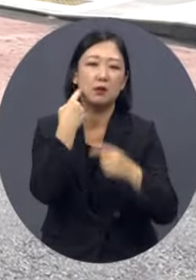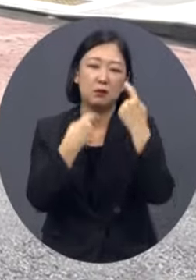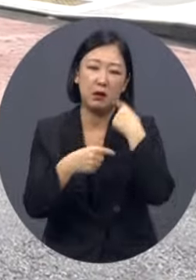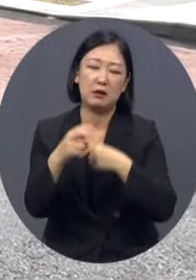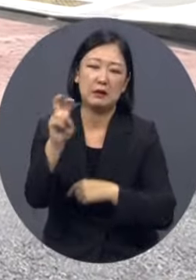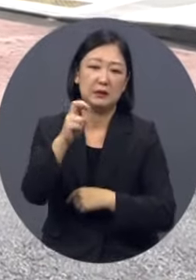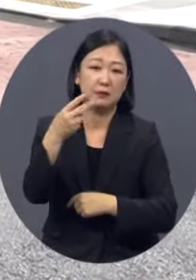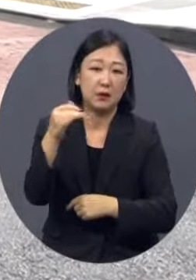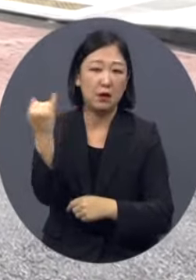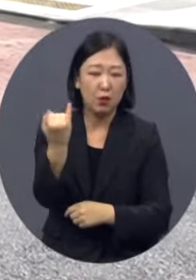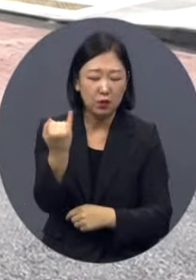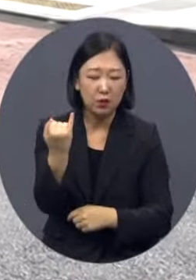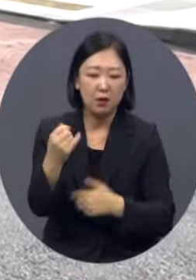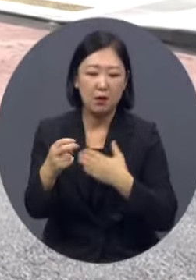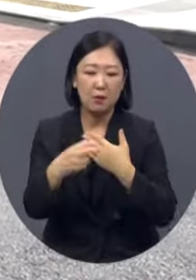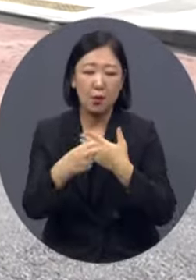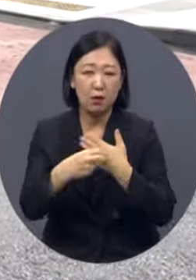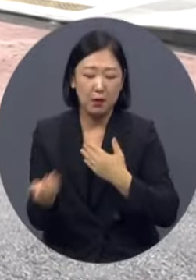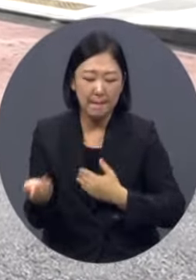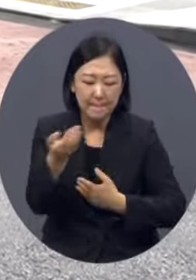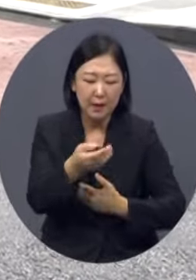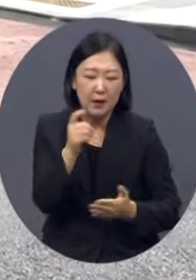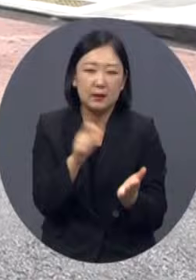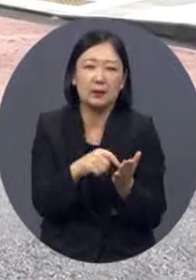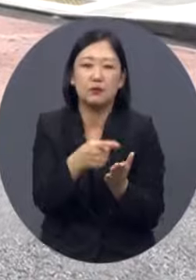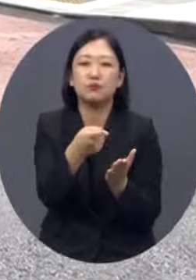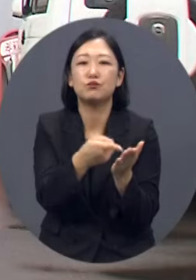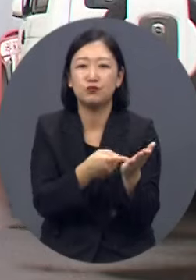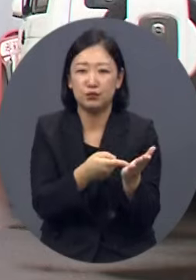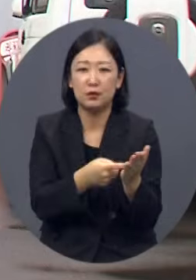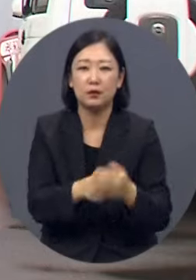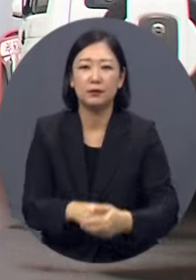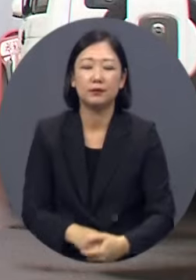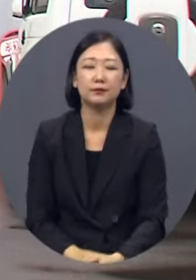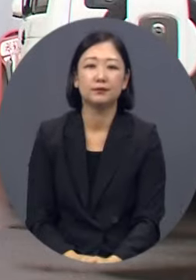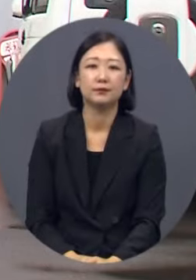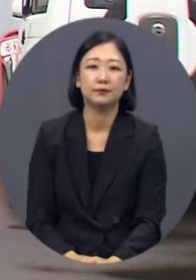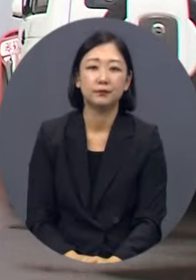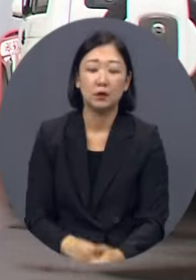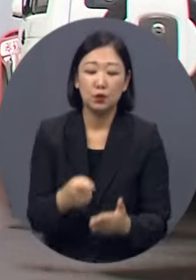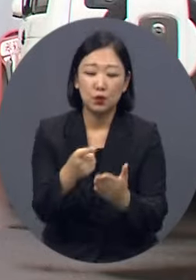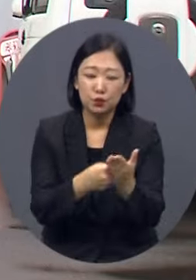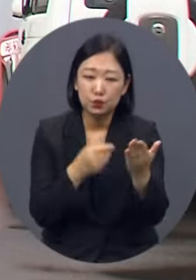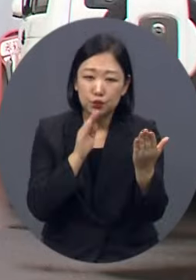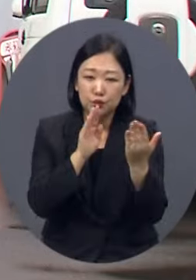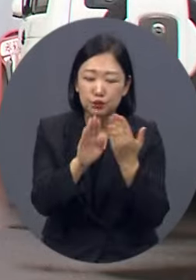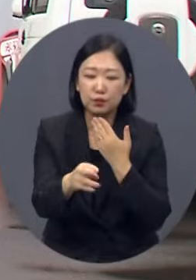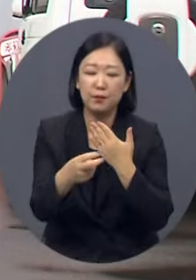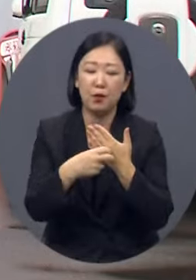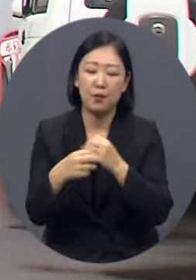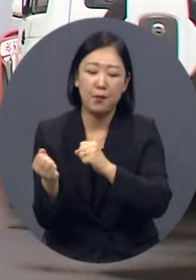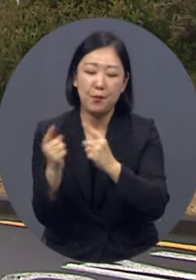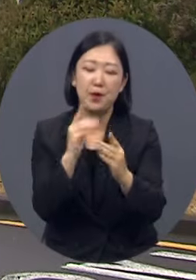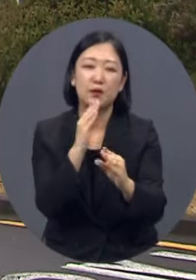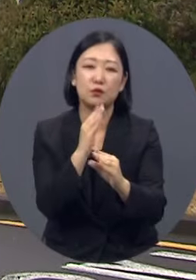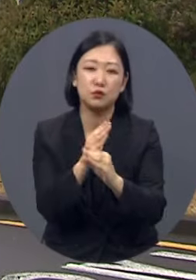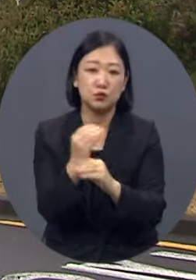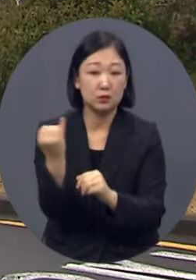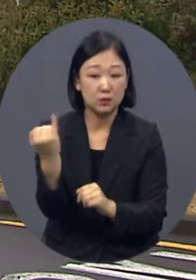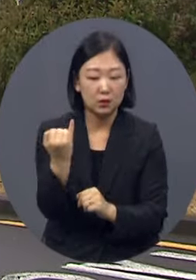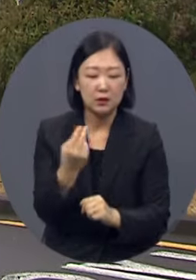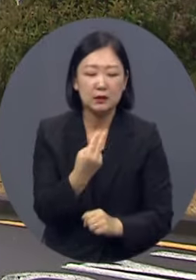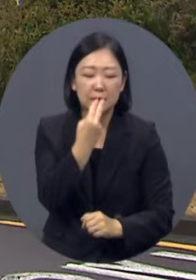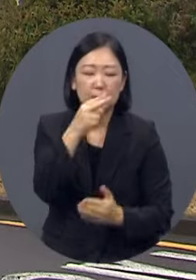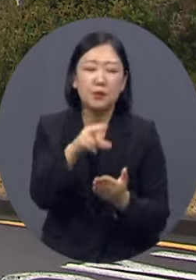여성은 바로 인근의 병원으로 옮겨져 긴급 수술을 받았습니다 수술을 받은 뒤 병원에서 회복 중인 피해 여성은